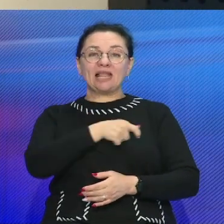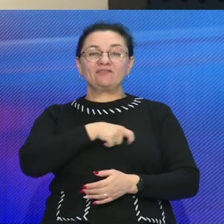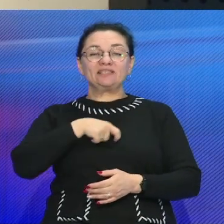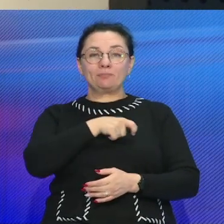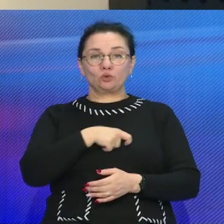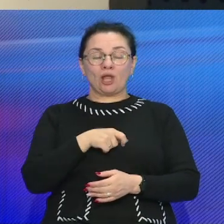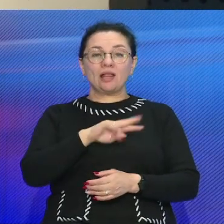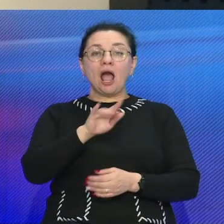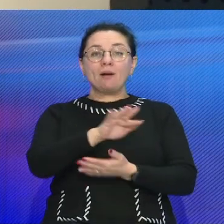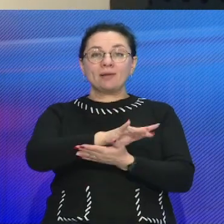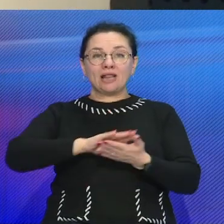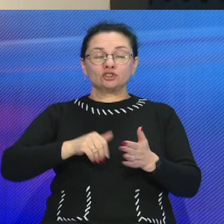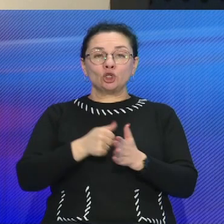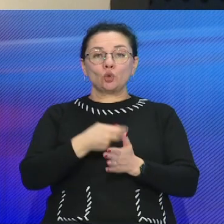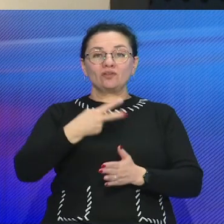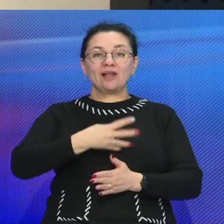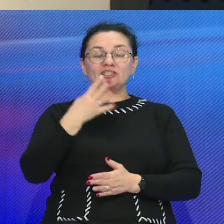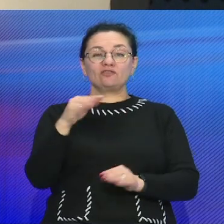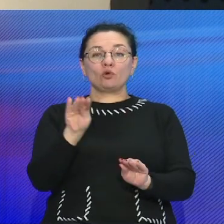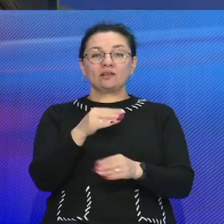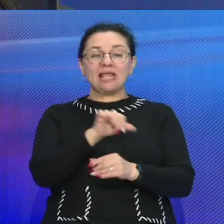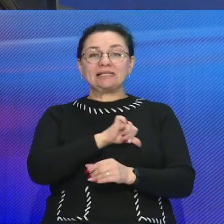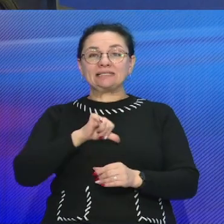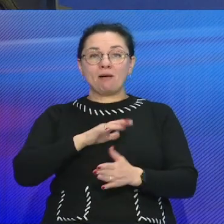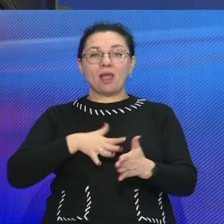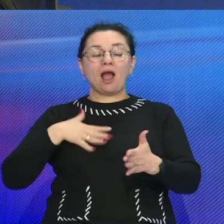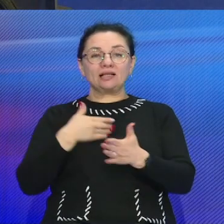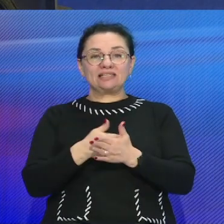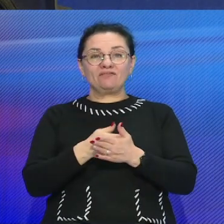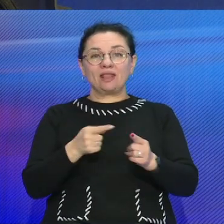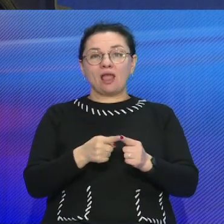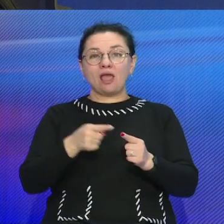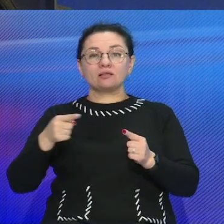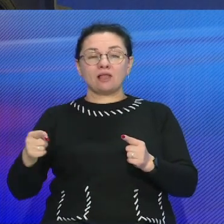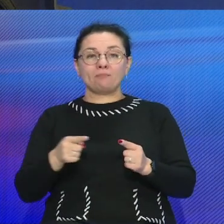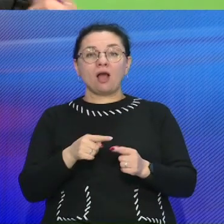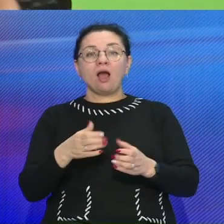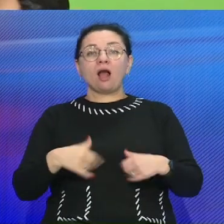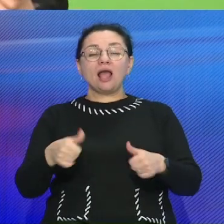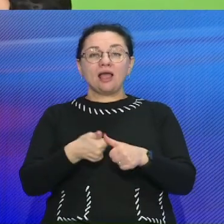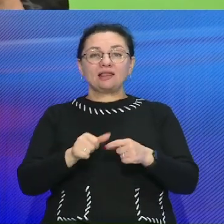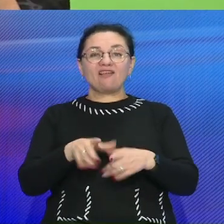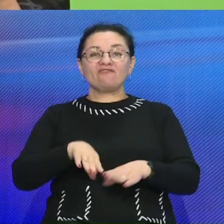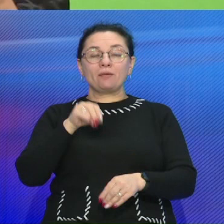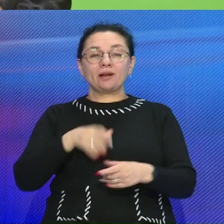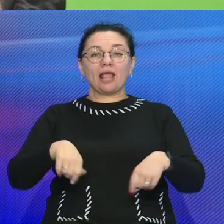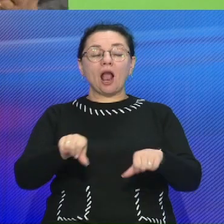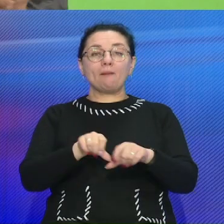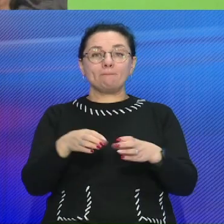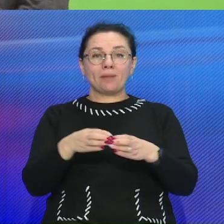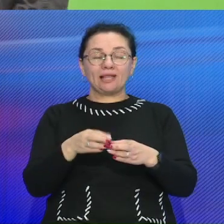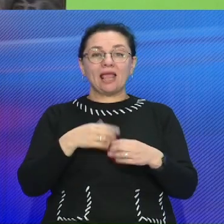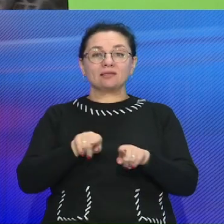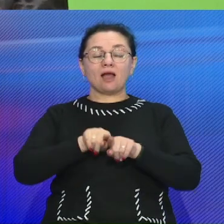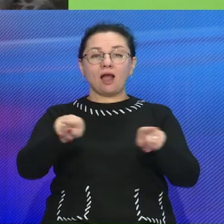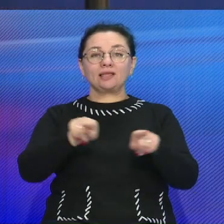па 24 лютага ўключна самы актыўны этап кампаніі – агітацыя. Праграмы прадвыбарныя абяцанні можна будзе пачуць у